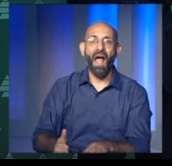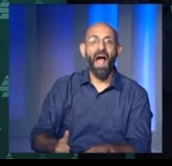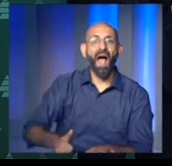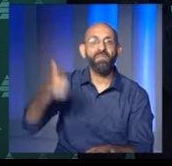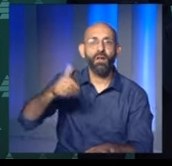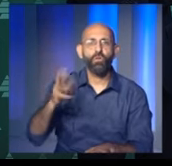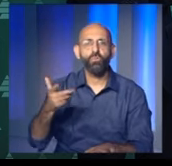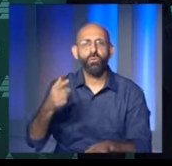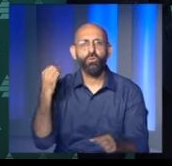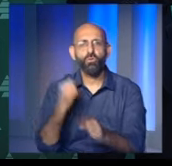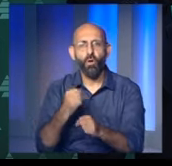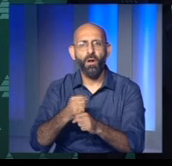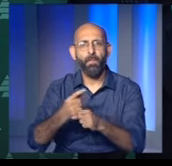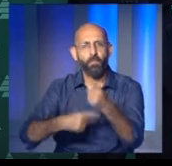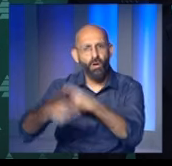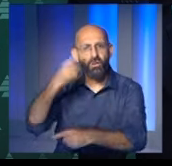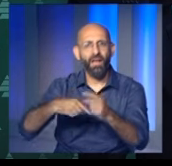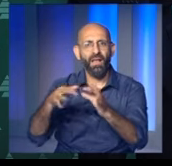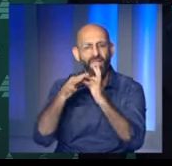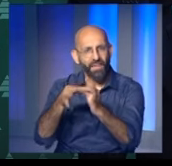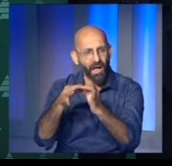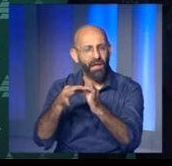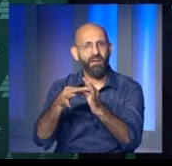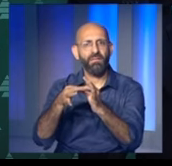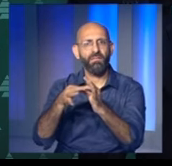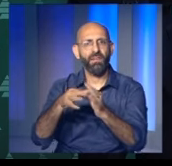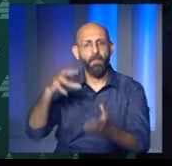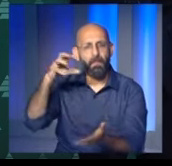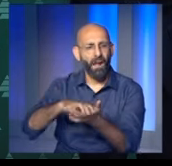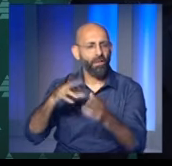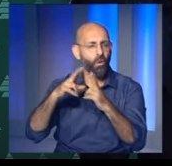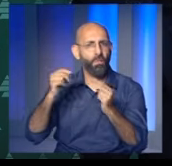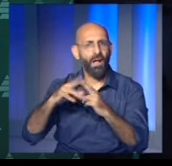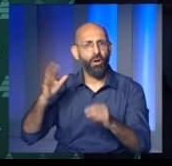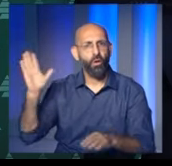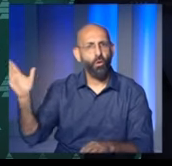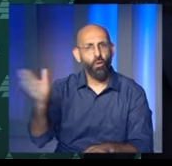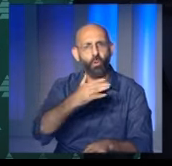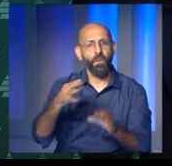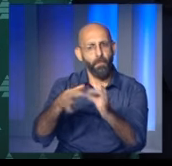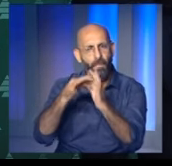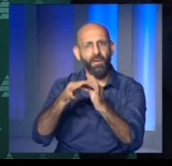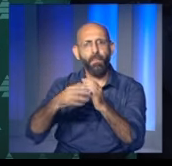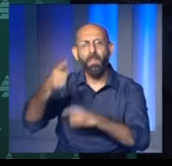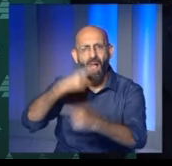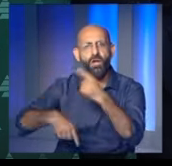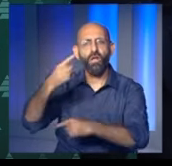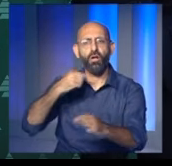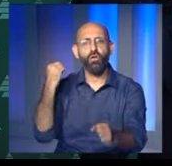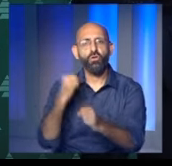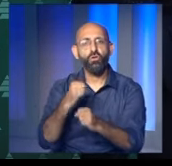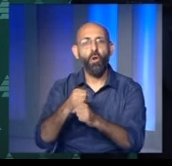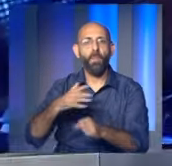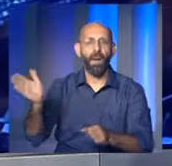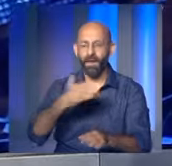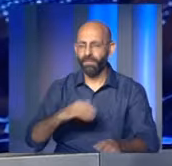نطبق الاصلاحات لا الاتفاق مع صندوق النقد الدولي ولا عملية فتح لبنان للاستثمارات واعادة الثقة بهالبلد.